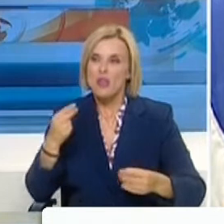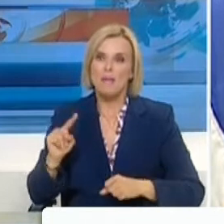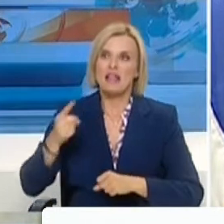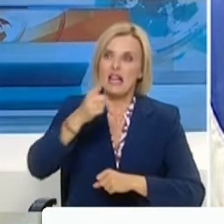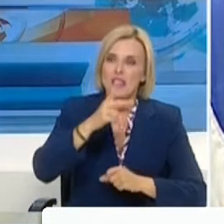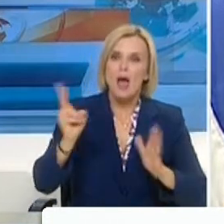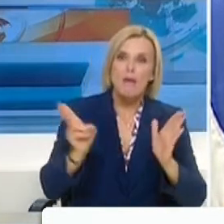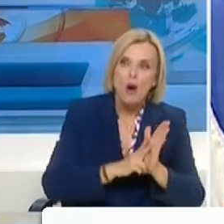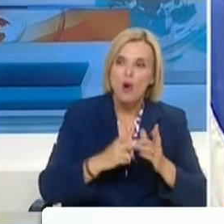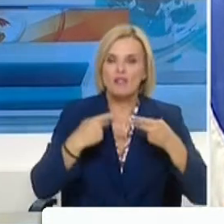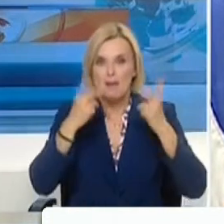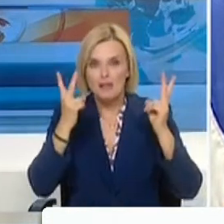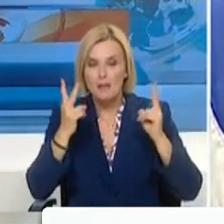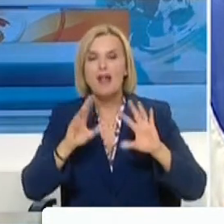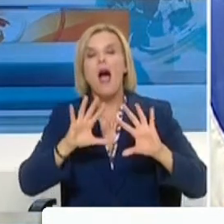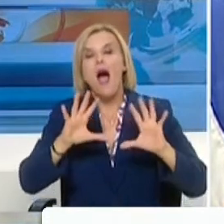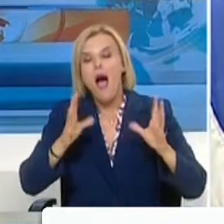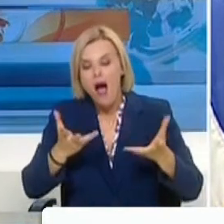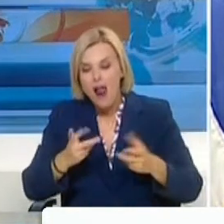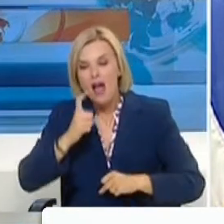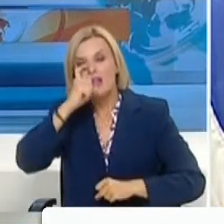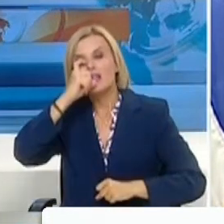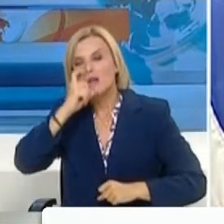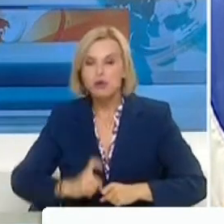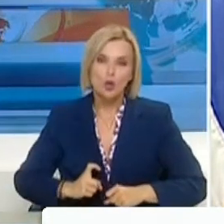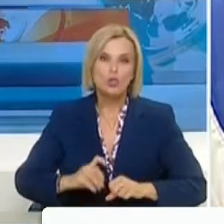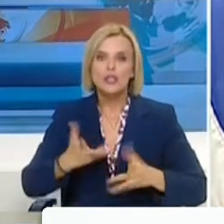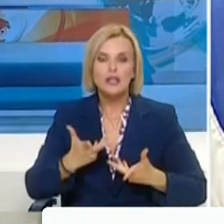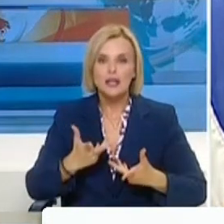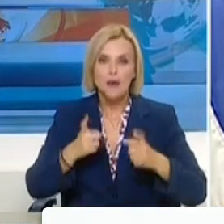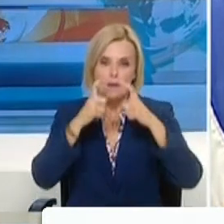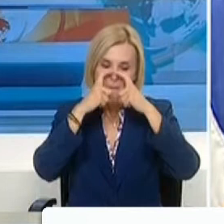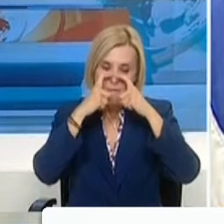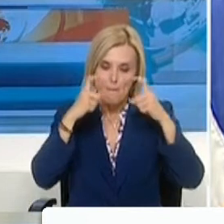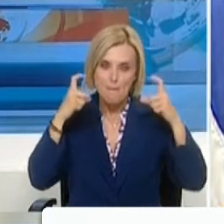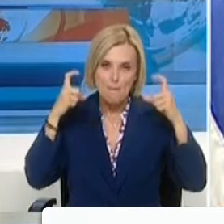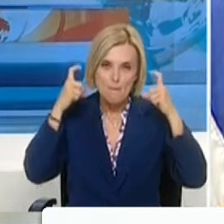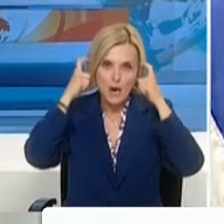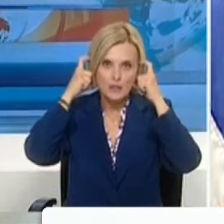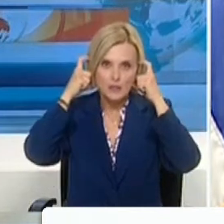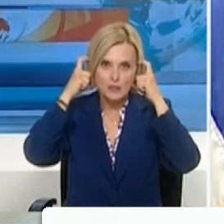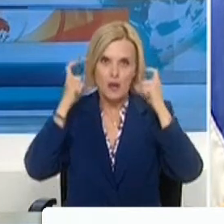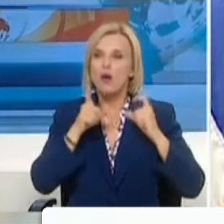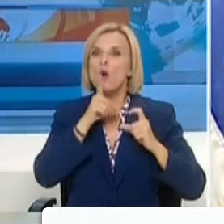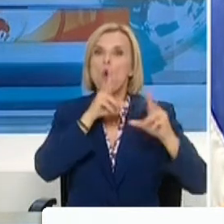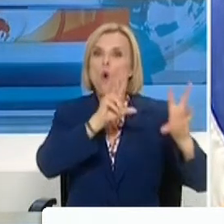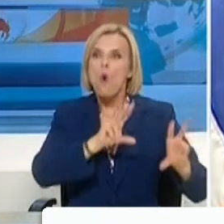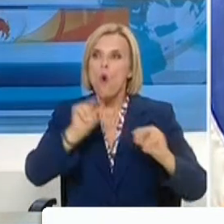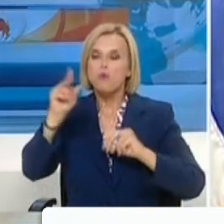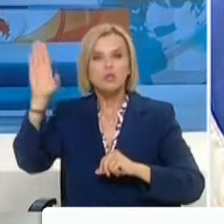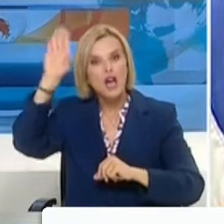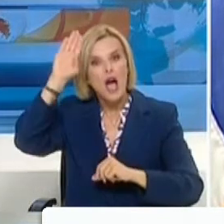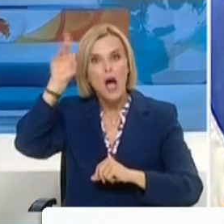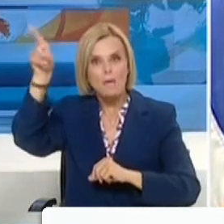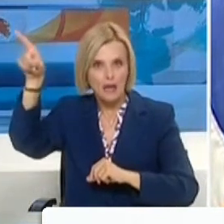Από την άλλη μεριά, και μάλιστα σε κάποιες αμερικανικές αεροπορικές εταιρείες, έχει γίνει ήδη αυτό και έχει συσταθεί για τον εσωτερικό του τουρισμό. Ξέρετε, στην